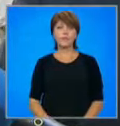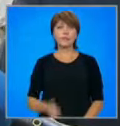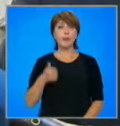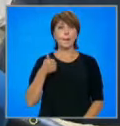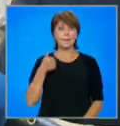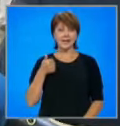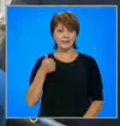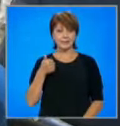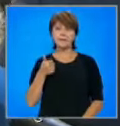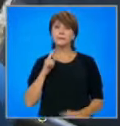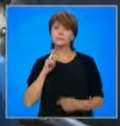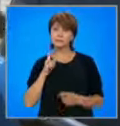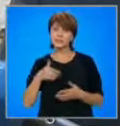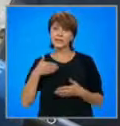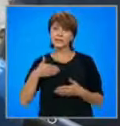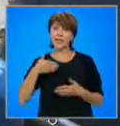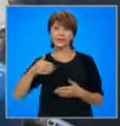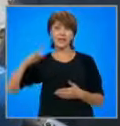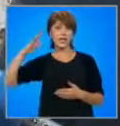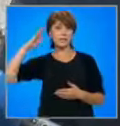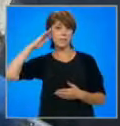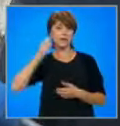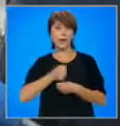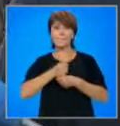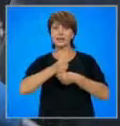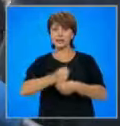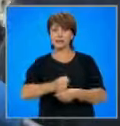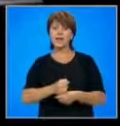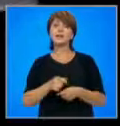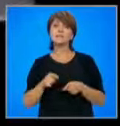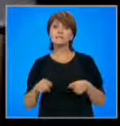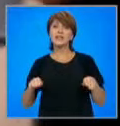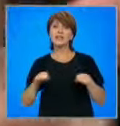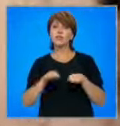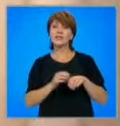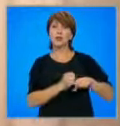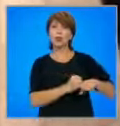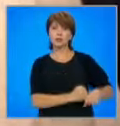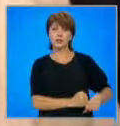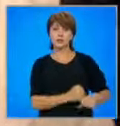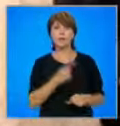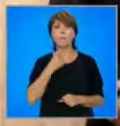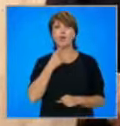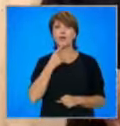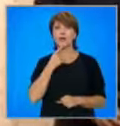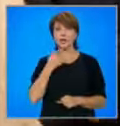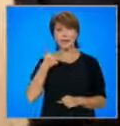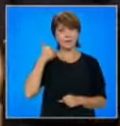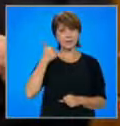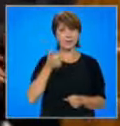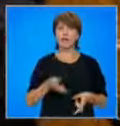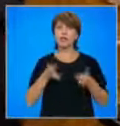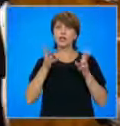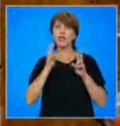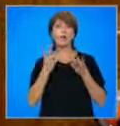БСП следва да изпълни мандата в съответствие с Конституцията. В понеделник социалистите решават кога